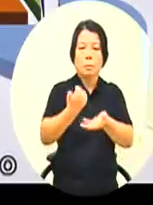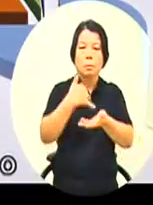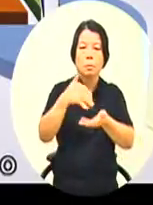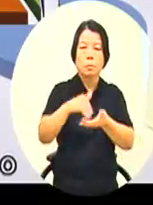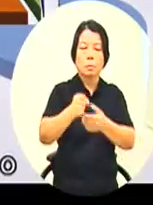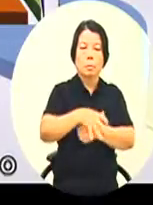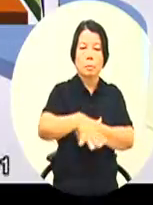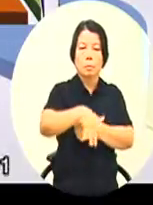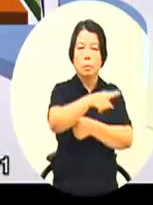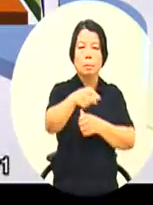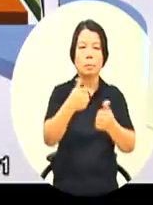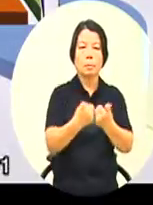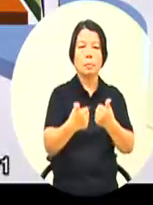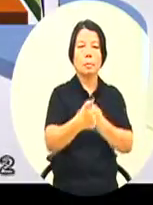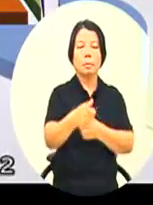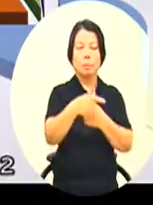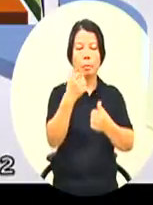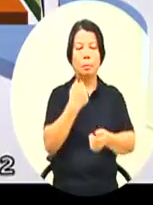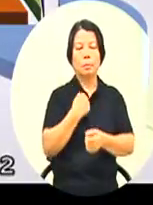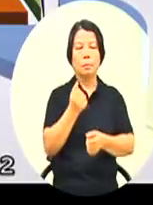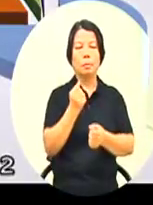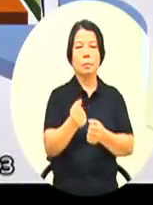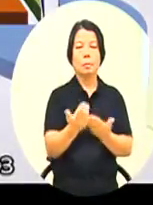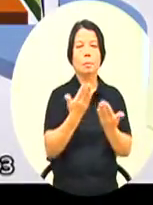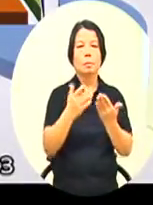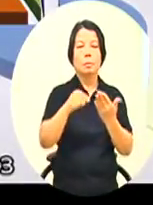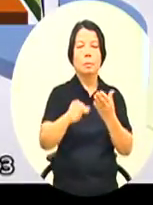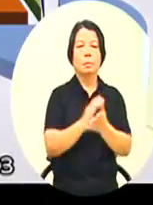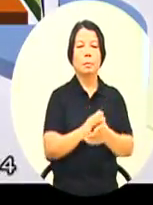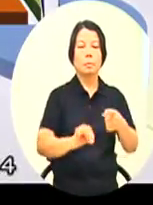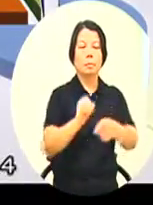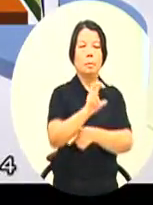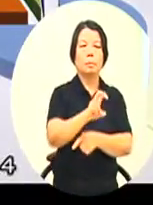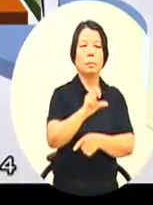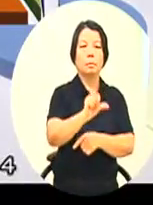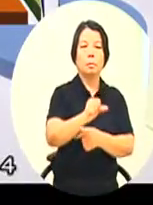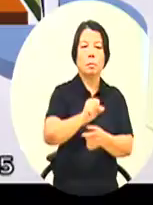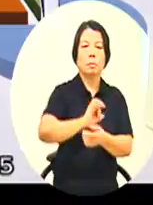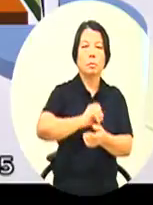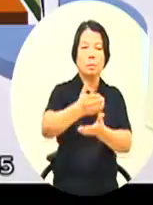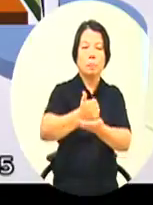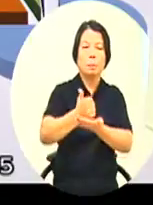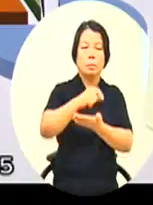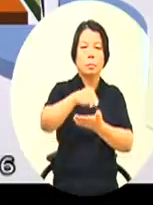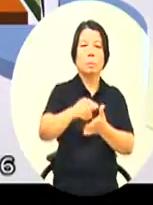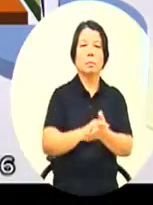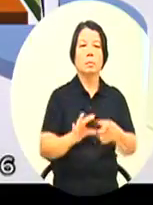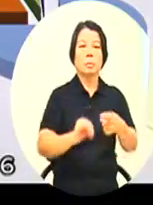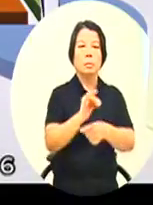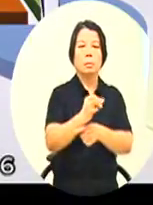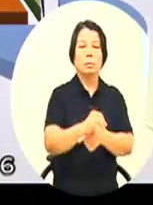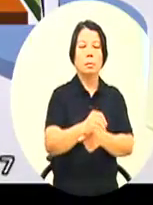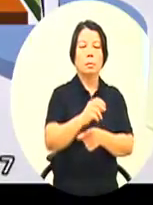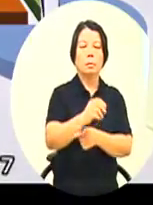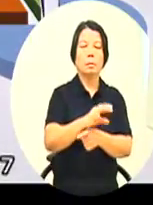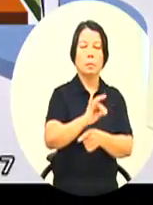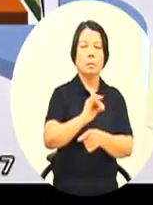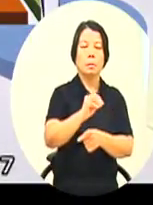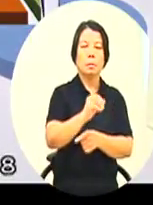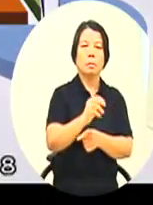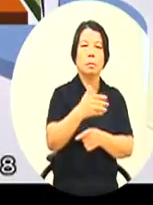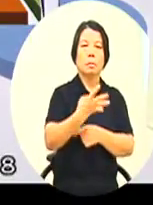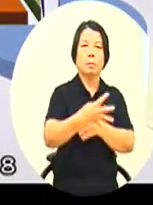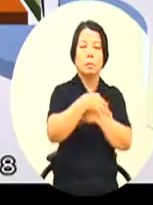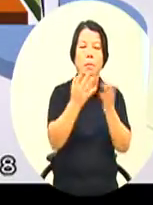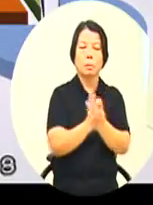非常清楚，我们的用人费用占了75%，那这个资本支出占了4%，所有的教学计划跟可